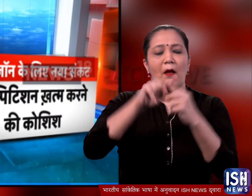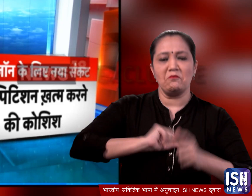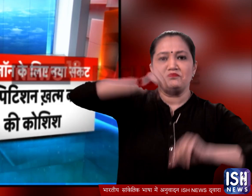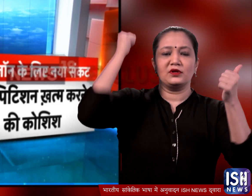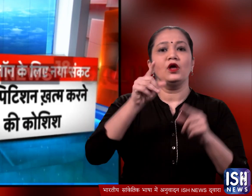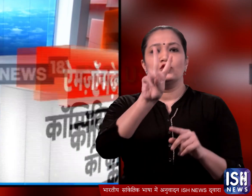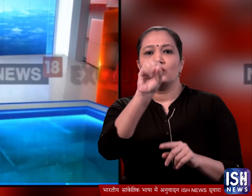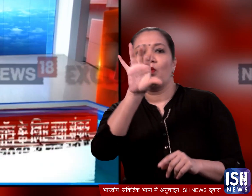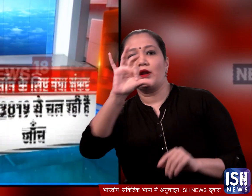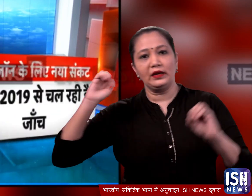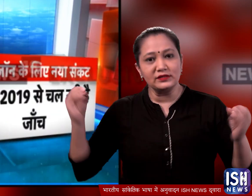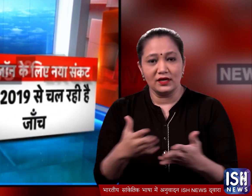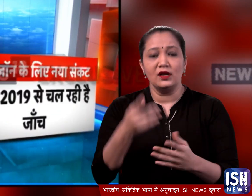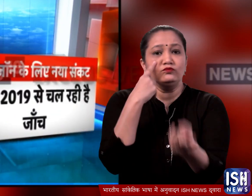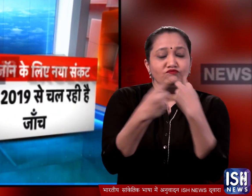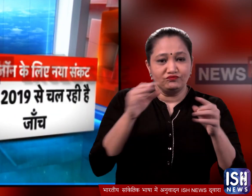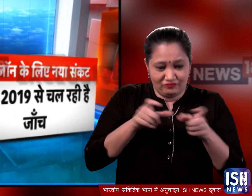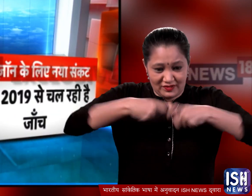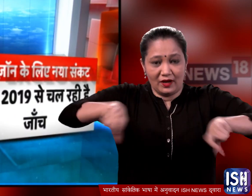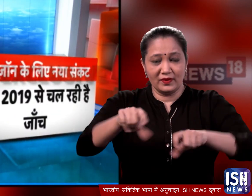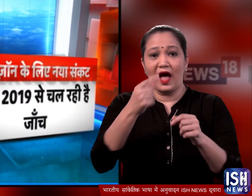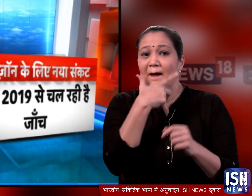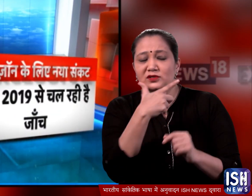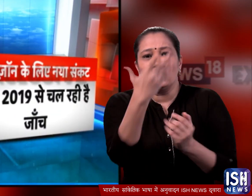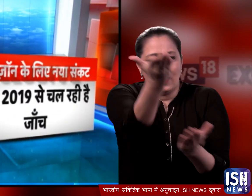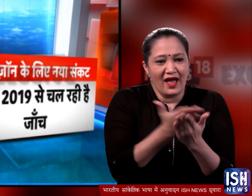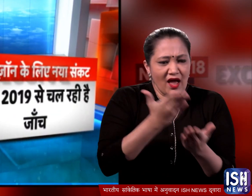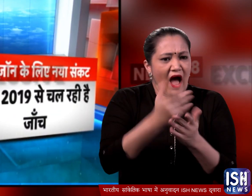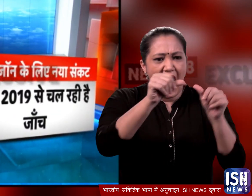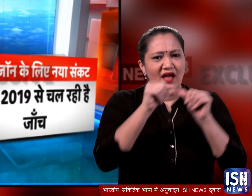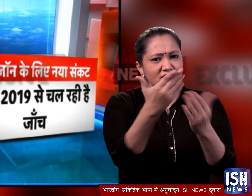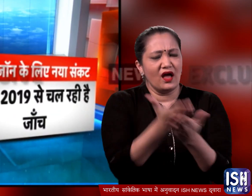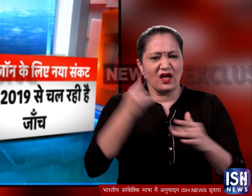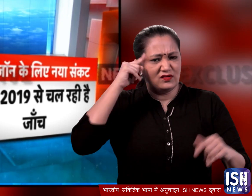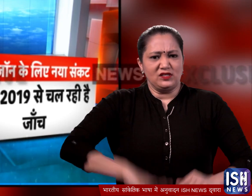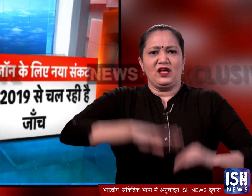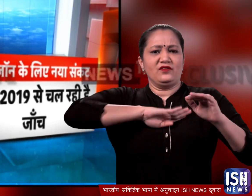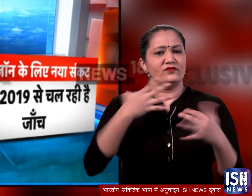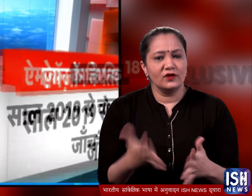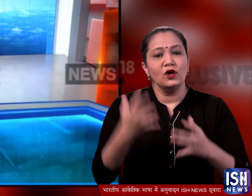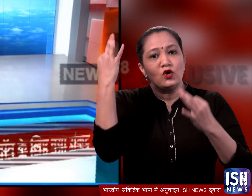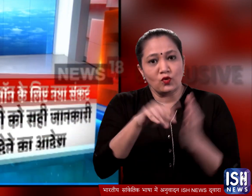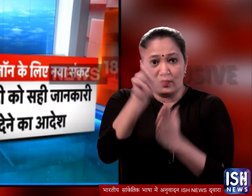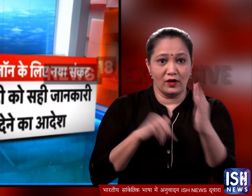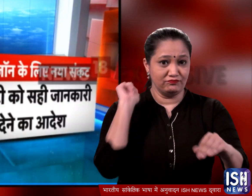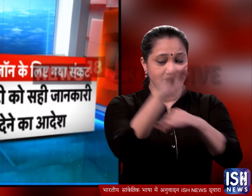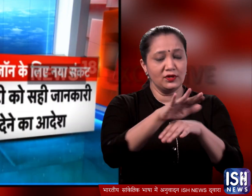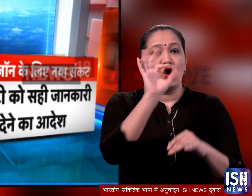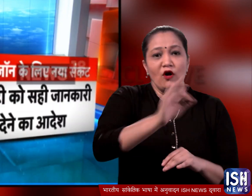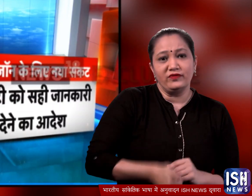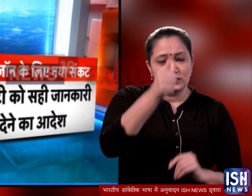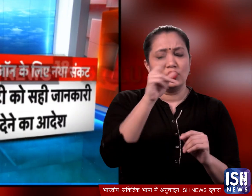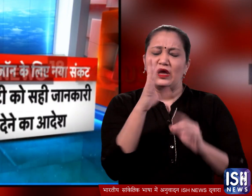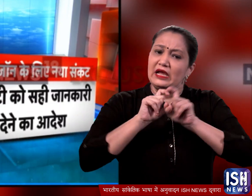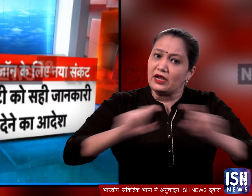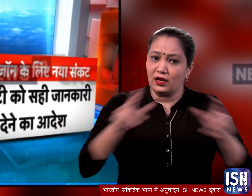है। यह मामला 2019 से चल रहा है, लेकिन जांच कर रही कमेटी अमेजॉन के जवाबों से अब तक संतुष्ट नहीं है। इसीलिए नई चिट्ठी में अमेजॉन के